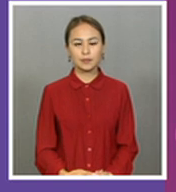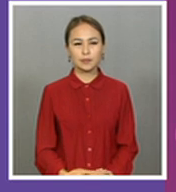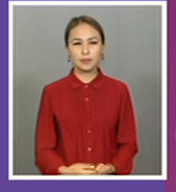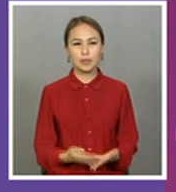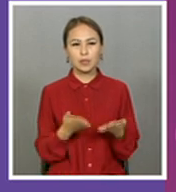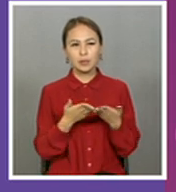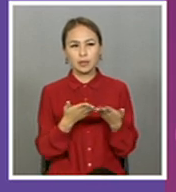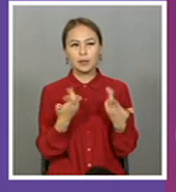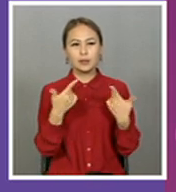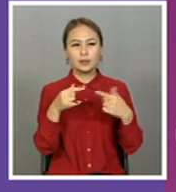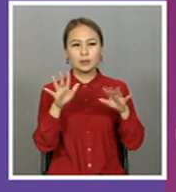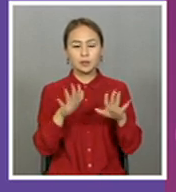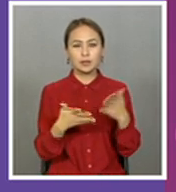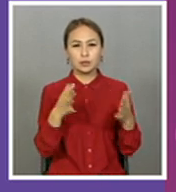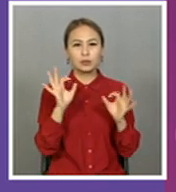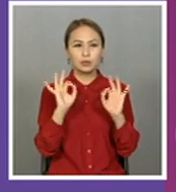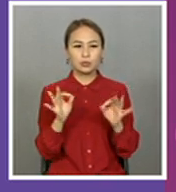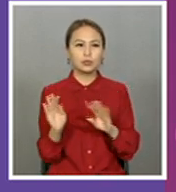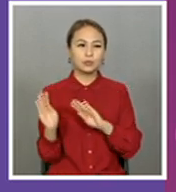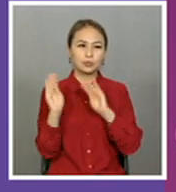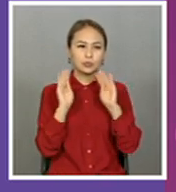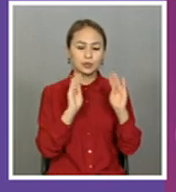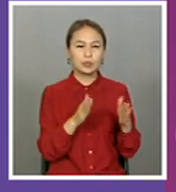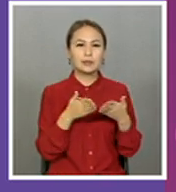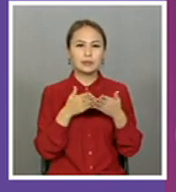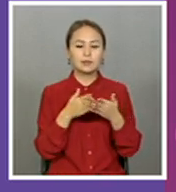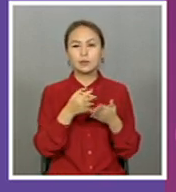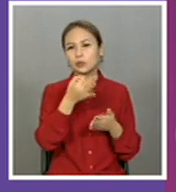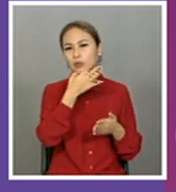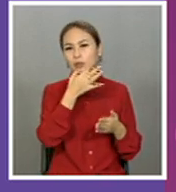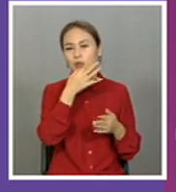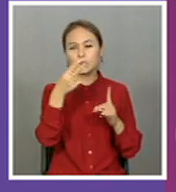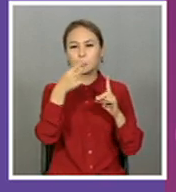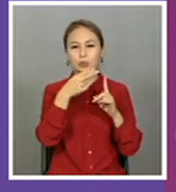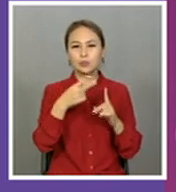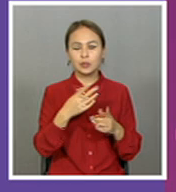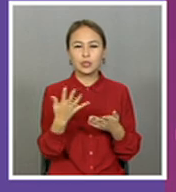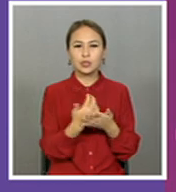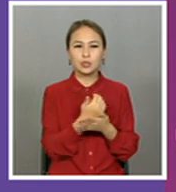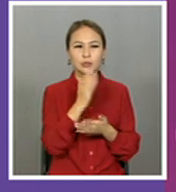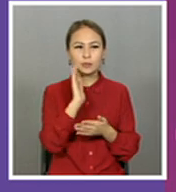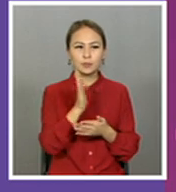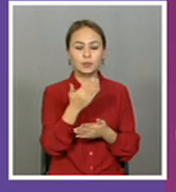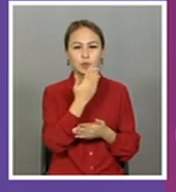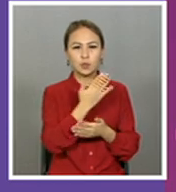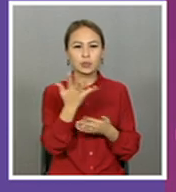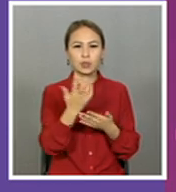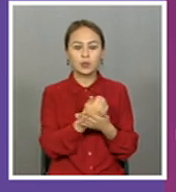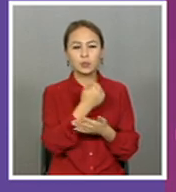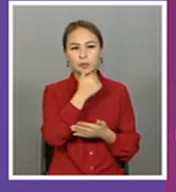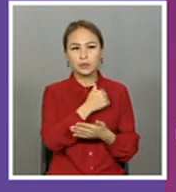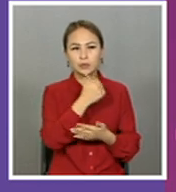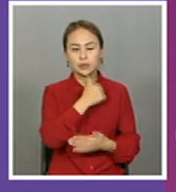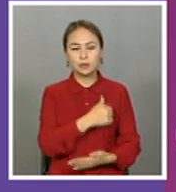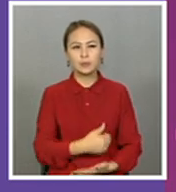дұрыс орналастырсаңдар, теңізшілер ұнататын сөйлем шығады. Енді соны тауып көріңдер.